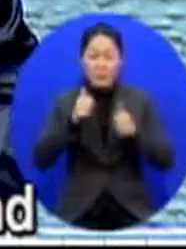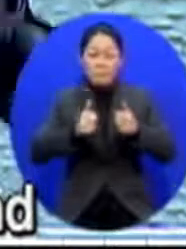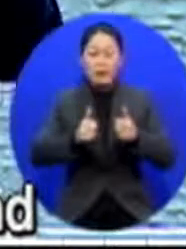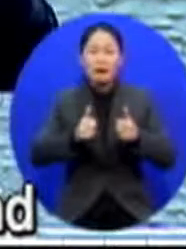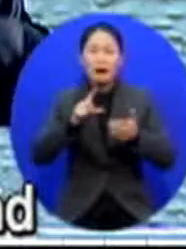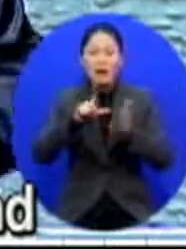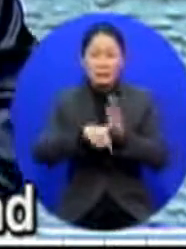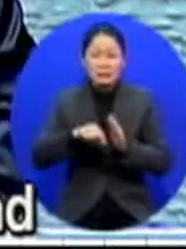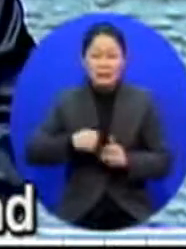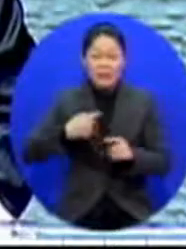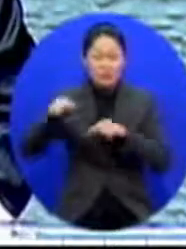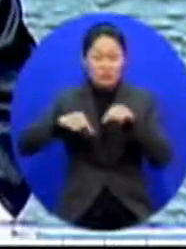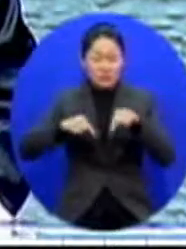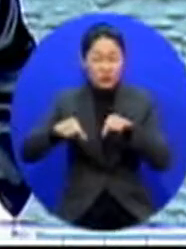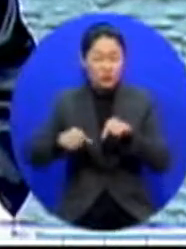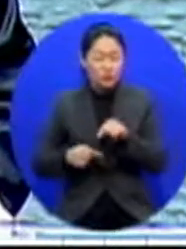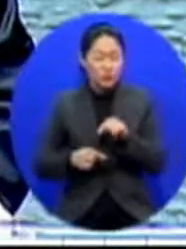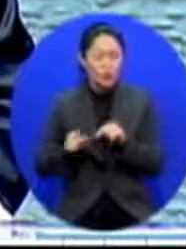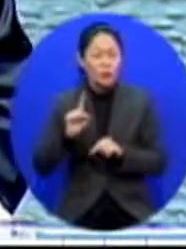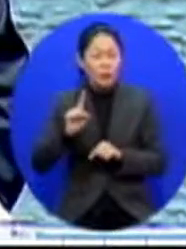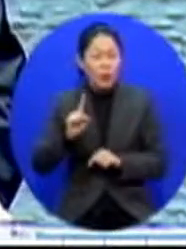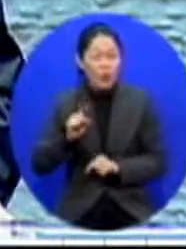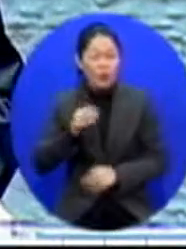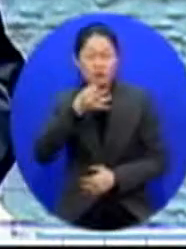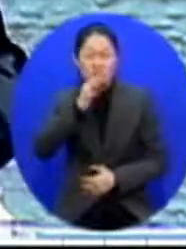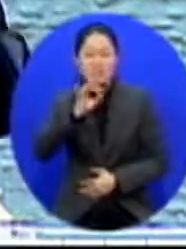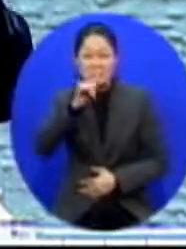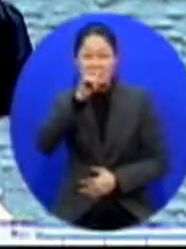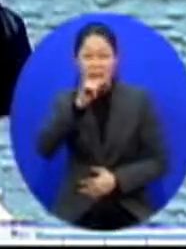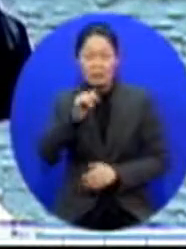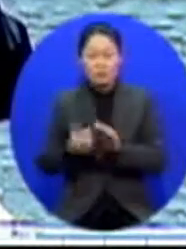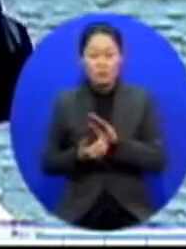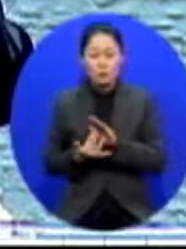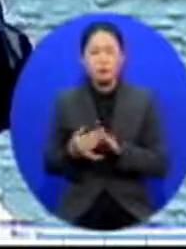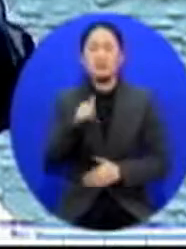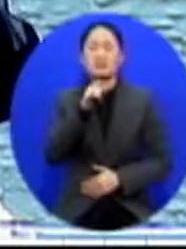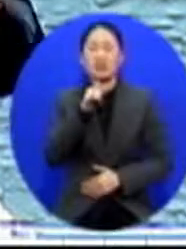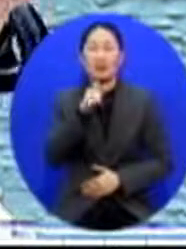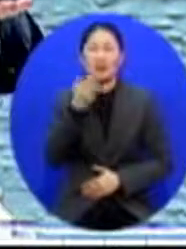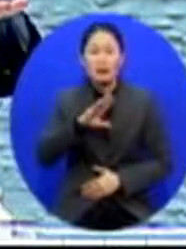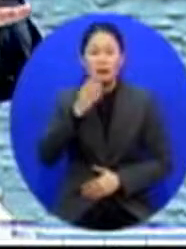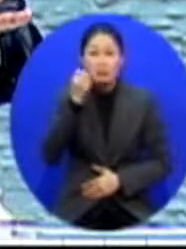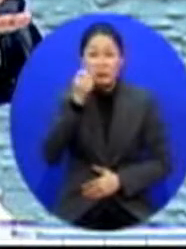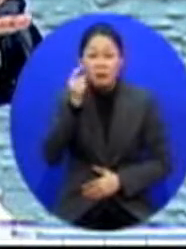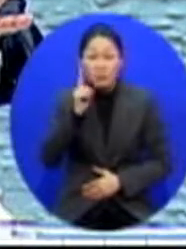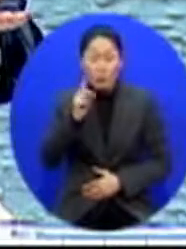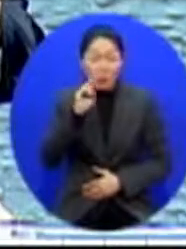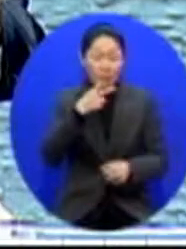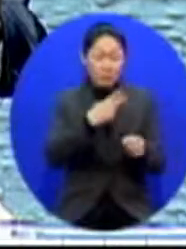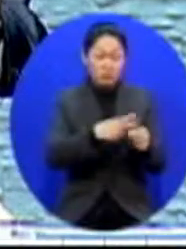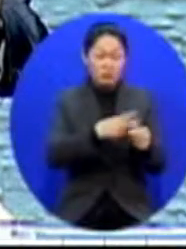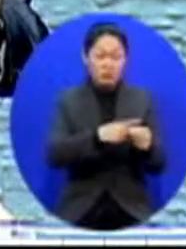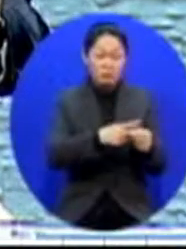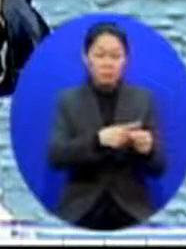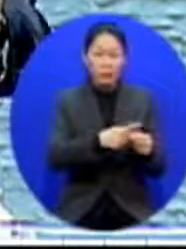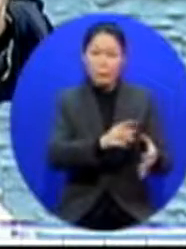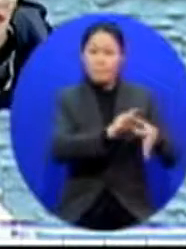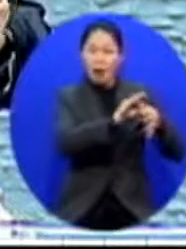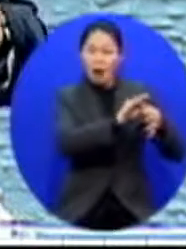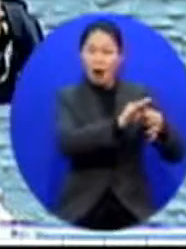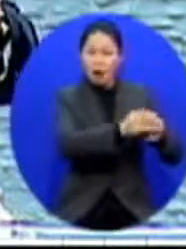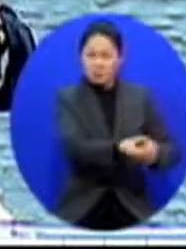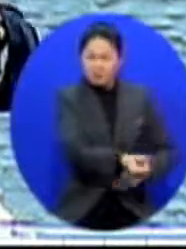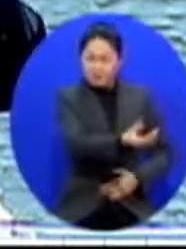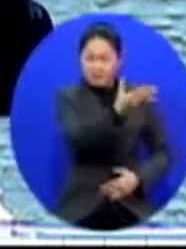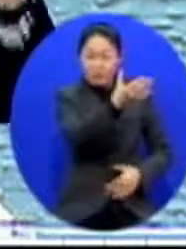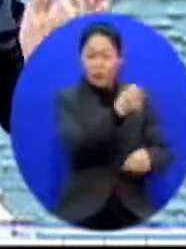계산이 없었 깬 나요 그런데 신기하게도 이 벨리스 정도 기 사도바울 편을 들어 줍니다 그리고